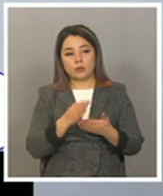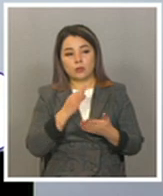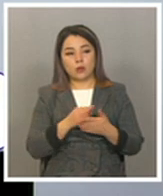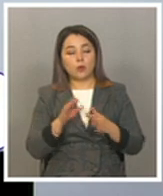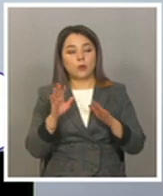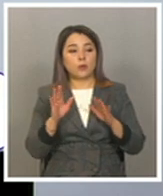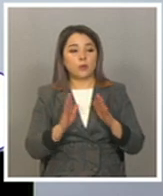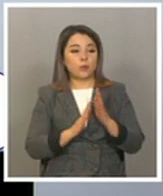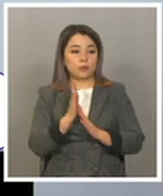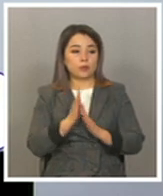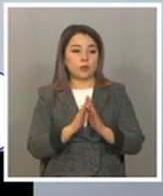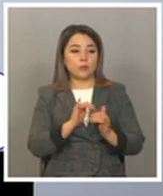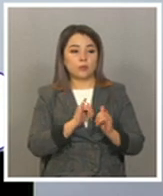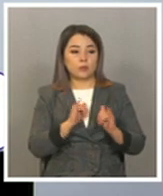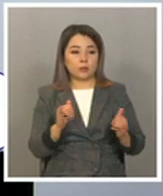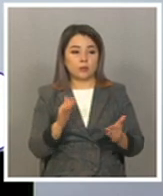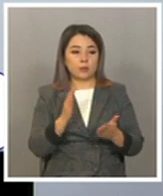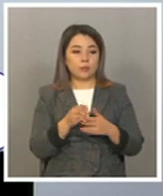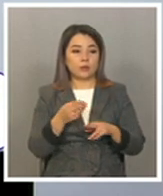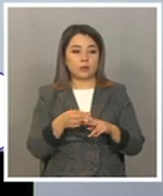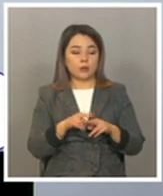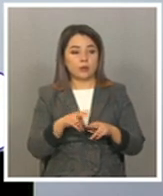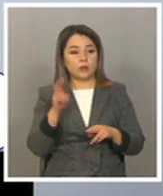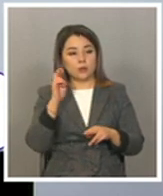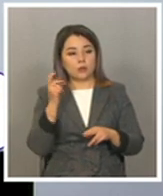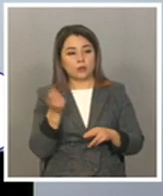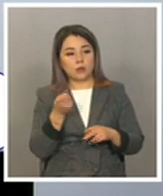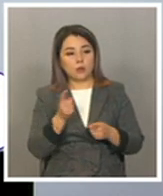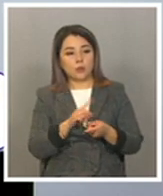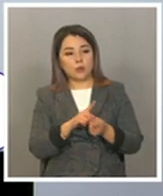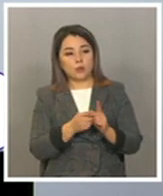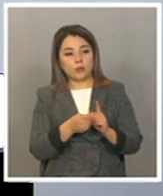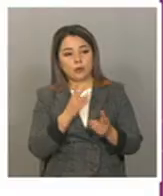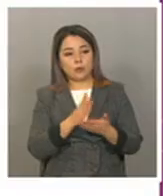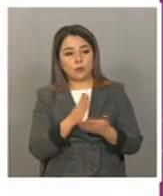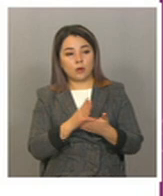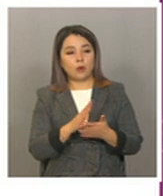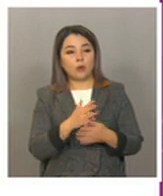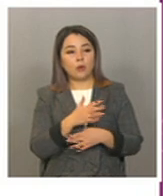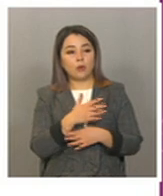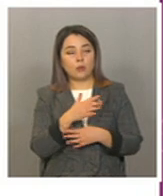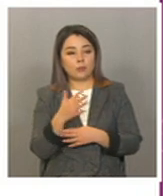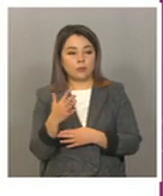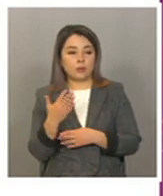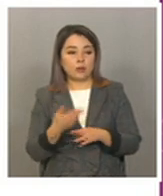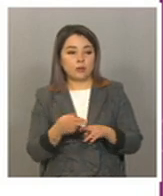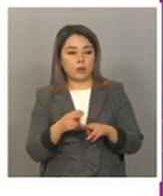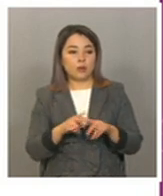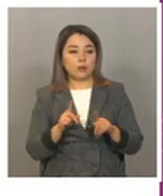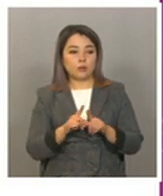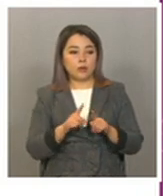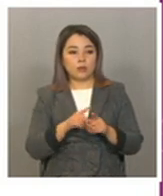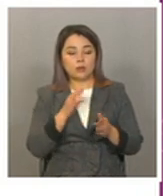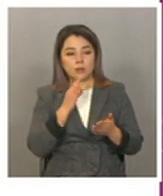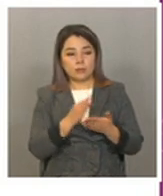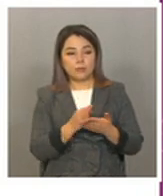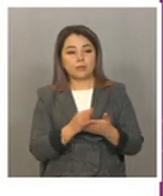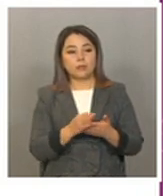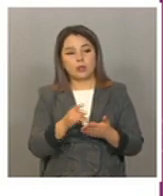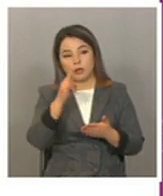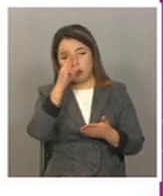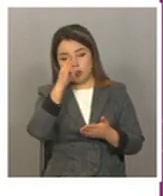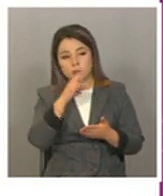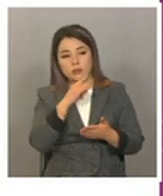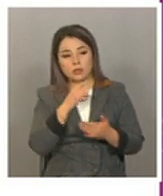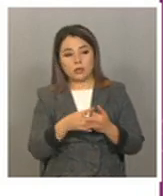түсті. Сәйкесінше ондағы қарашырық мөлшерде өзгеріп келе жатыр. Ал енді орманның сұр топырағына келетін болсақ, бұл жерде